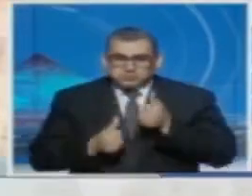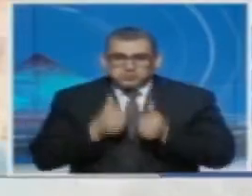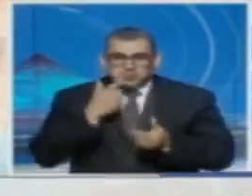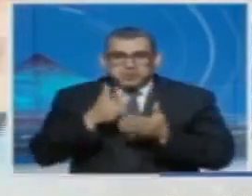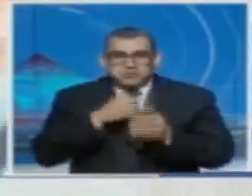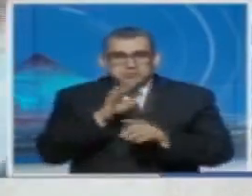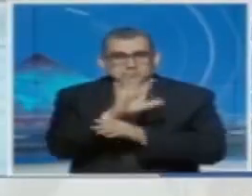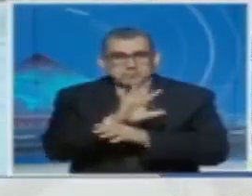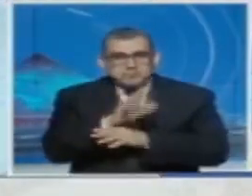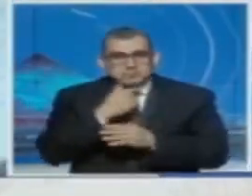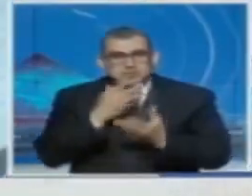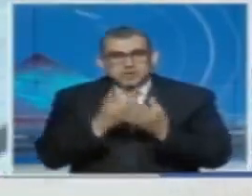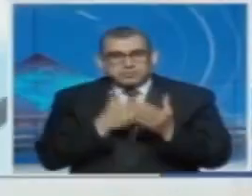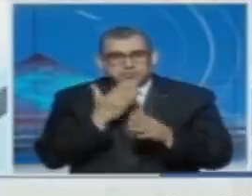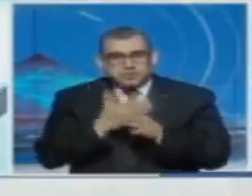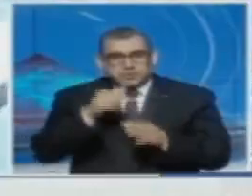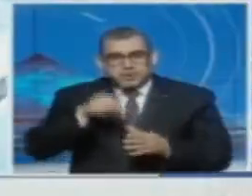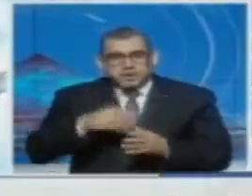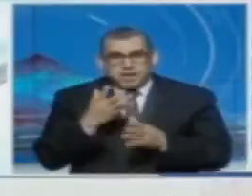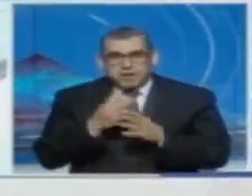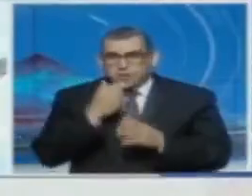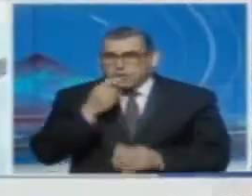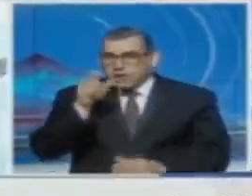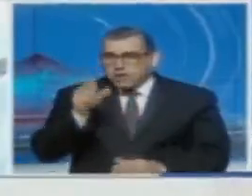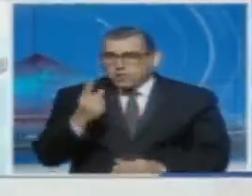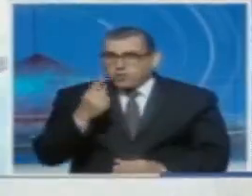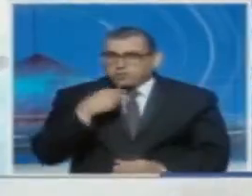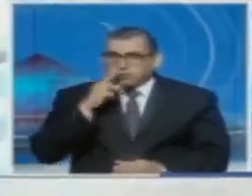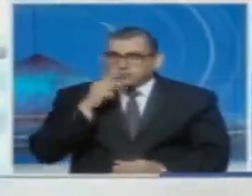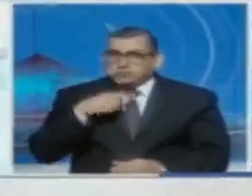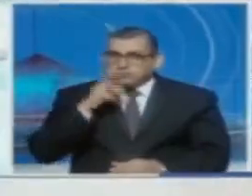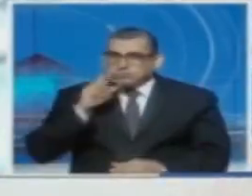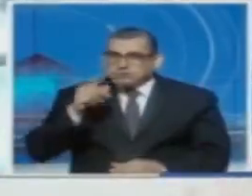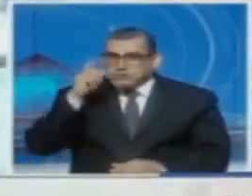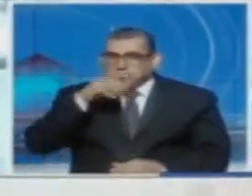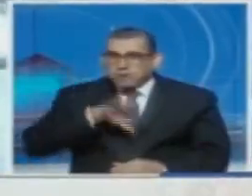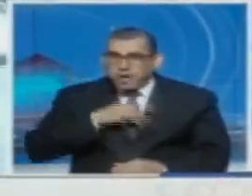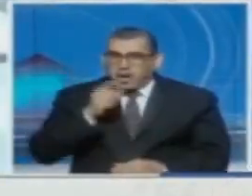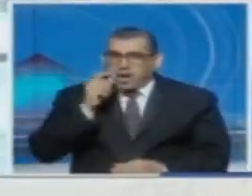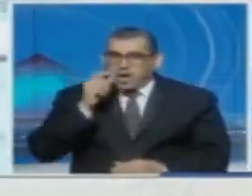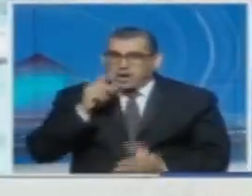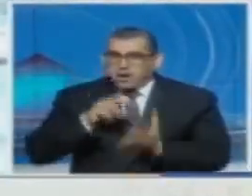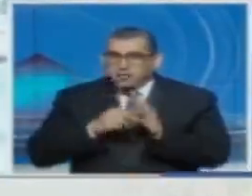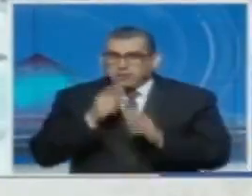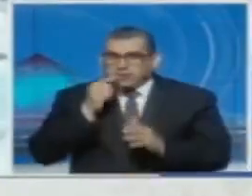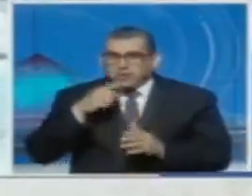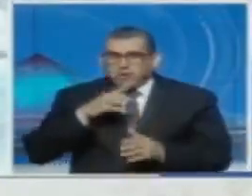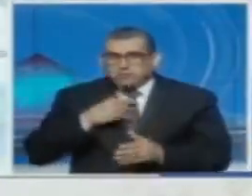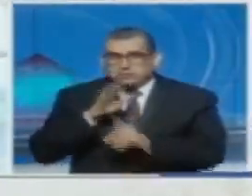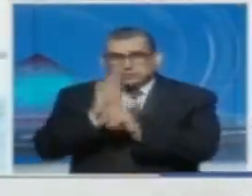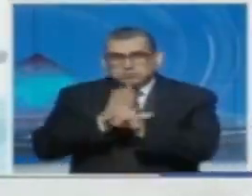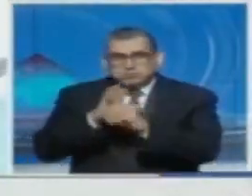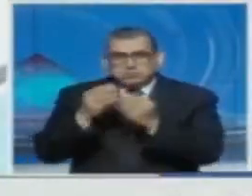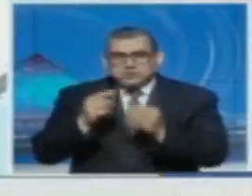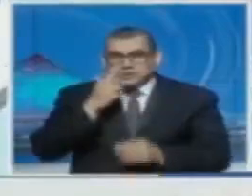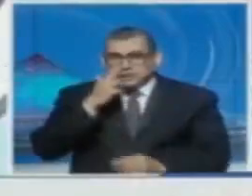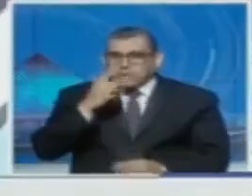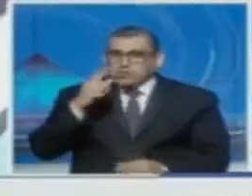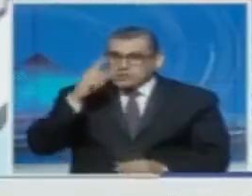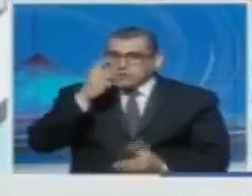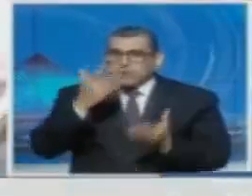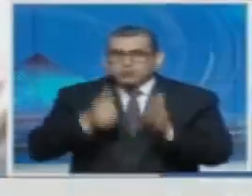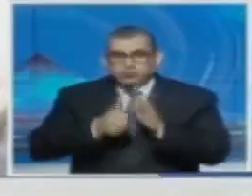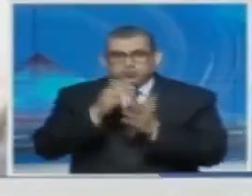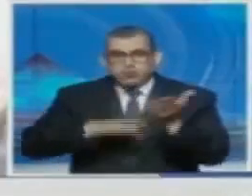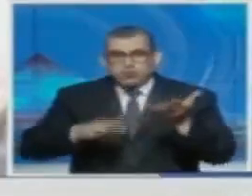قد ما بنقدر، حتى النهارده كان معانا ولد تعبان، فتصنى حتى ده بتحصلنا ولي امره، فاحنا بنحاول على قد ما بنقدر. ثانويه عامه وربنا يوفق الناس كلها.